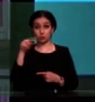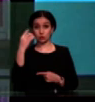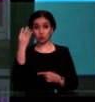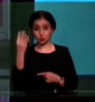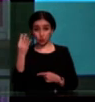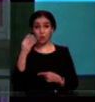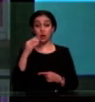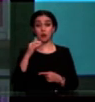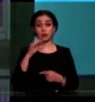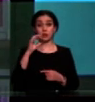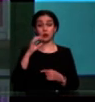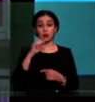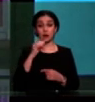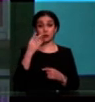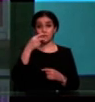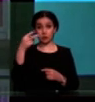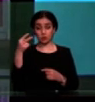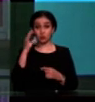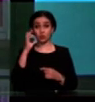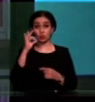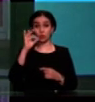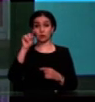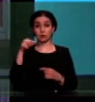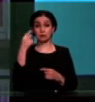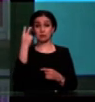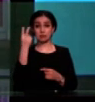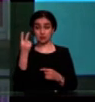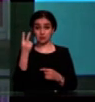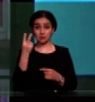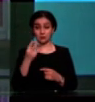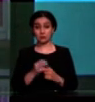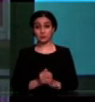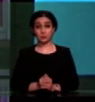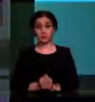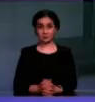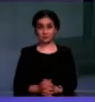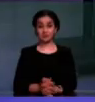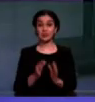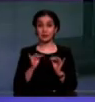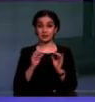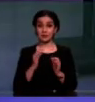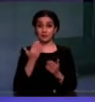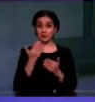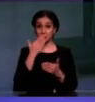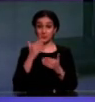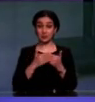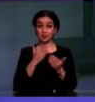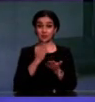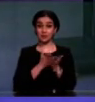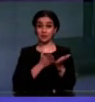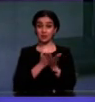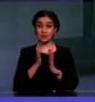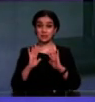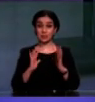минус 0,4 и равно это 0,2. Итак, перед вами варианты